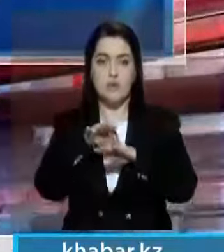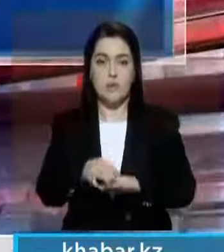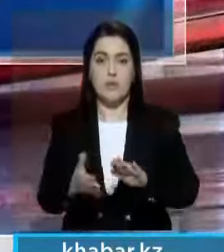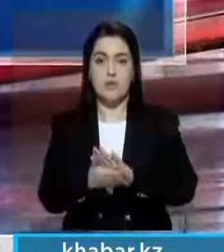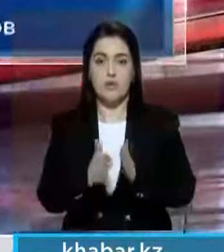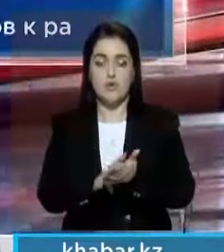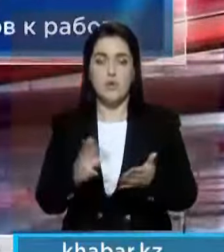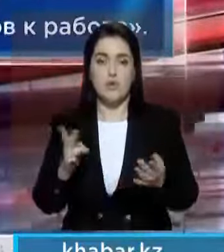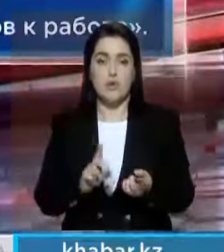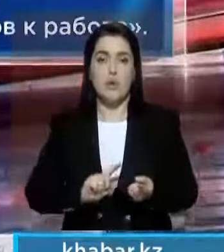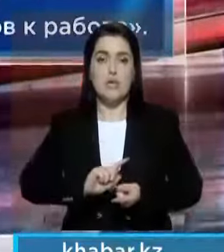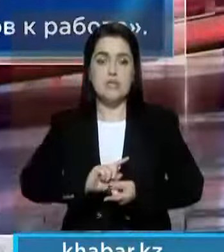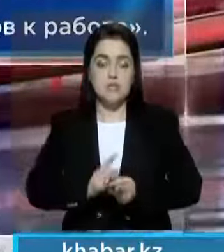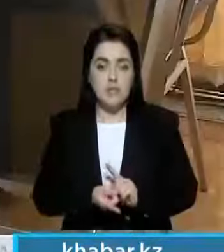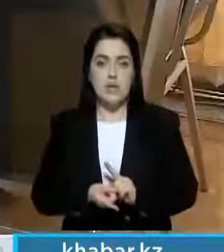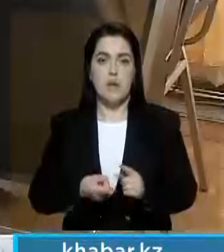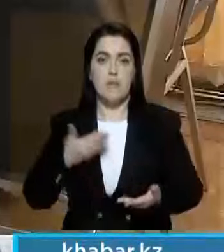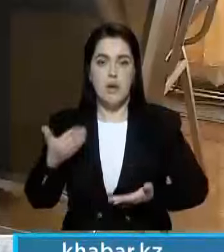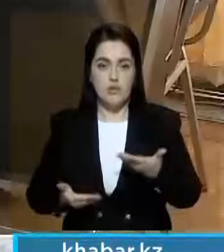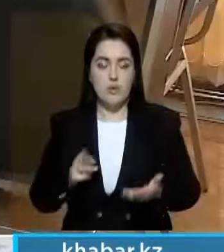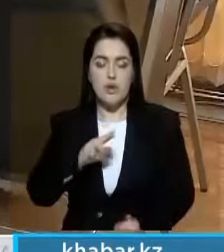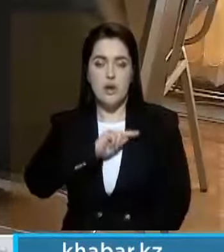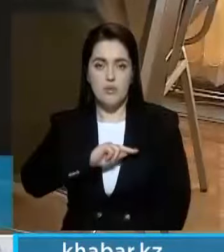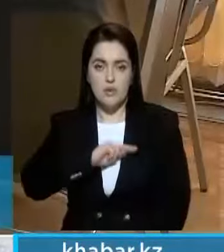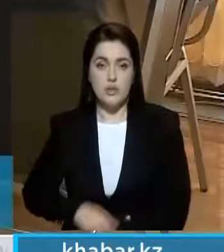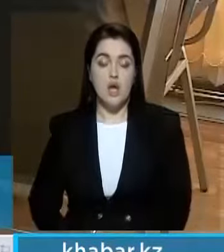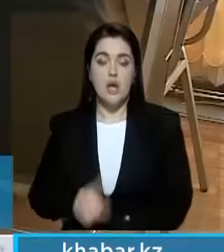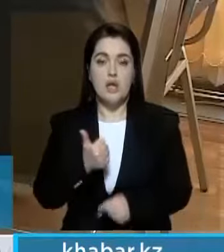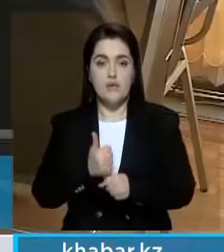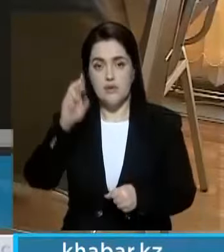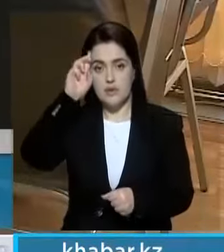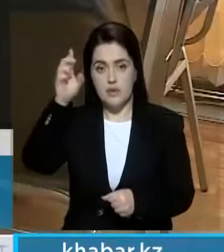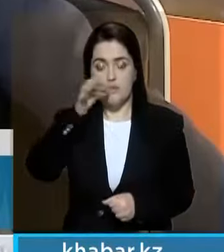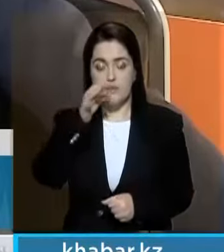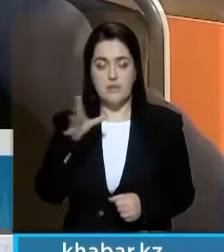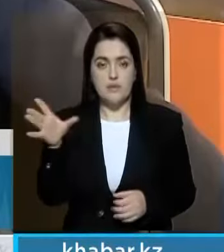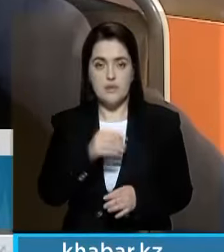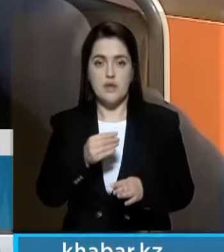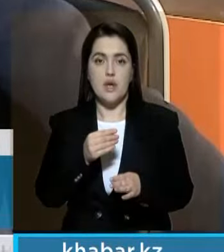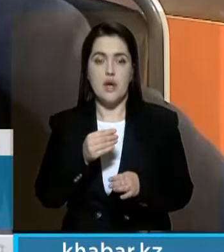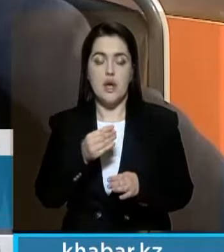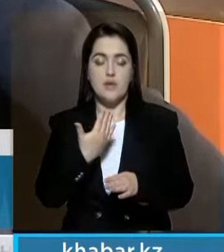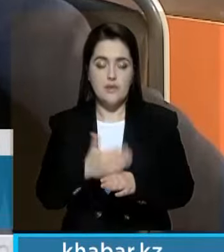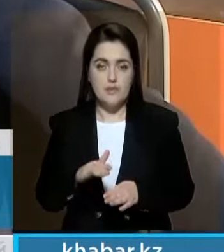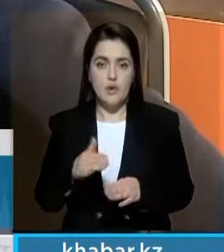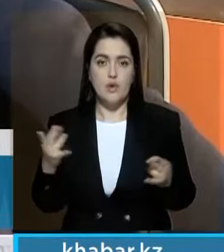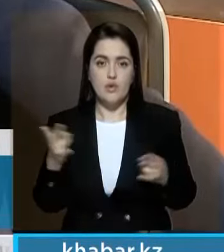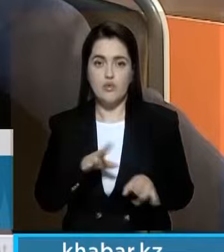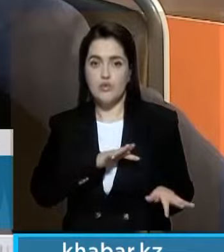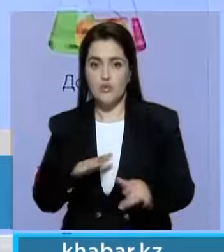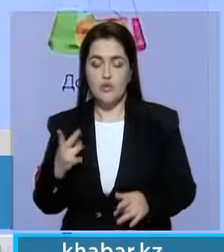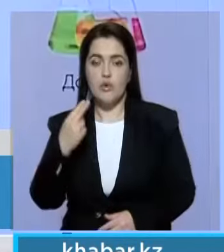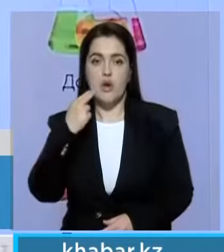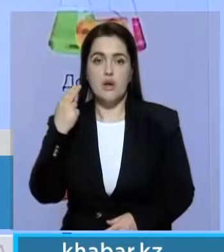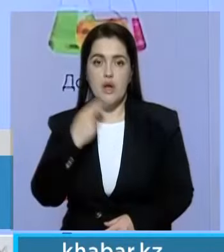требует кардинального изменения подходов к работе глава государства подчеркнул что во всех сферах деятельности госорганы должны опираться на